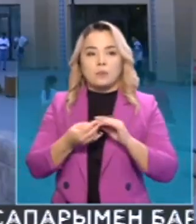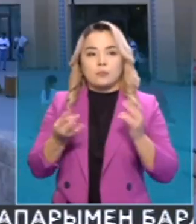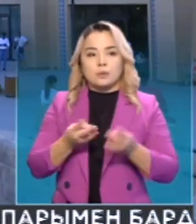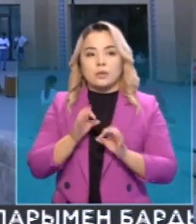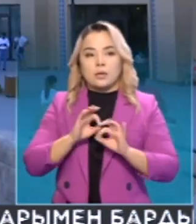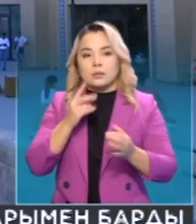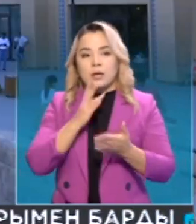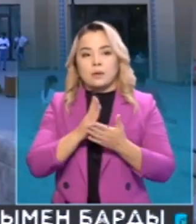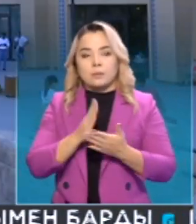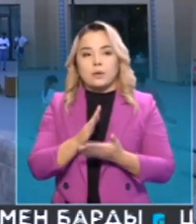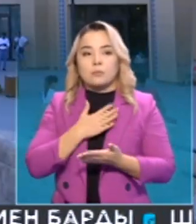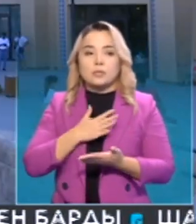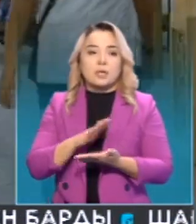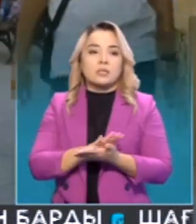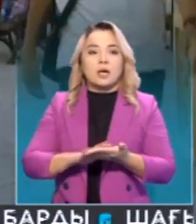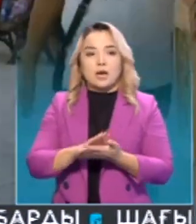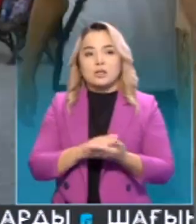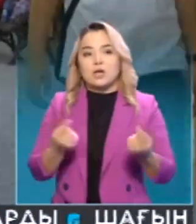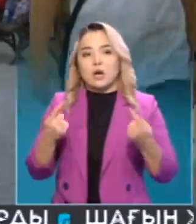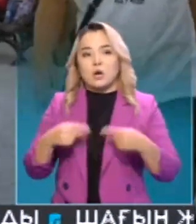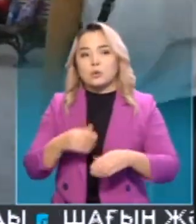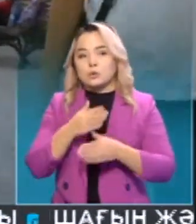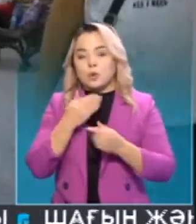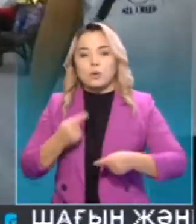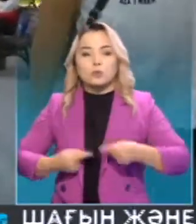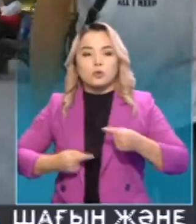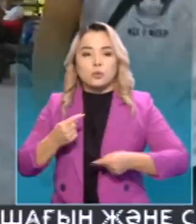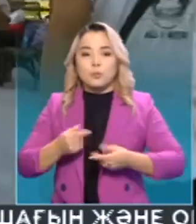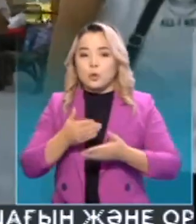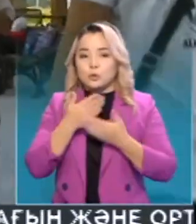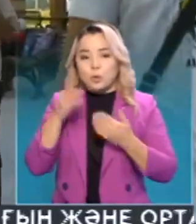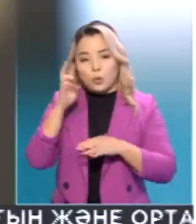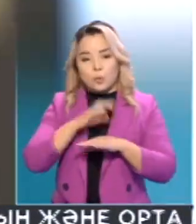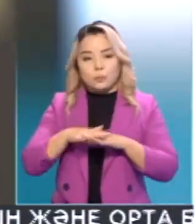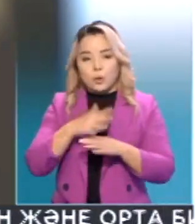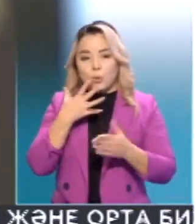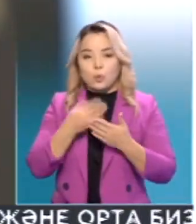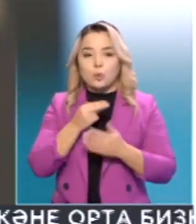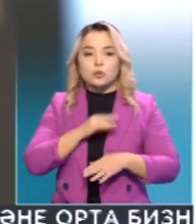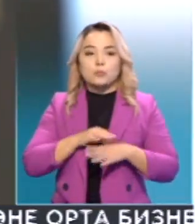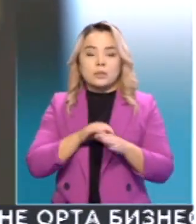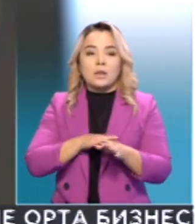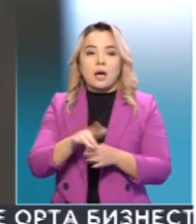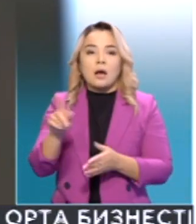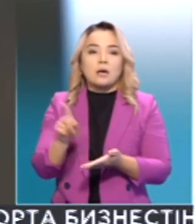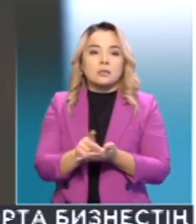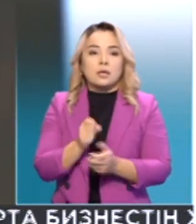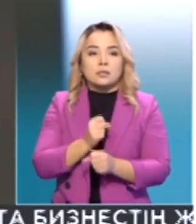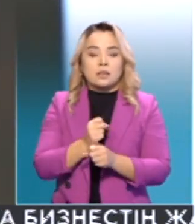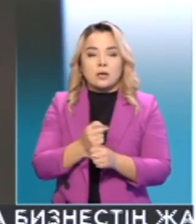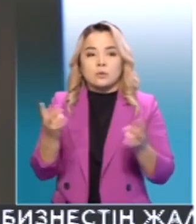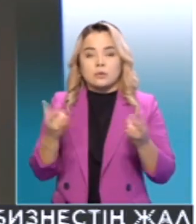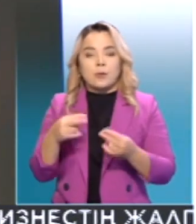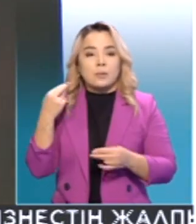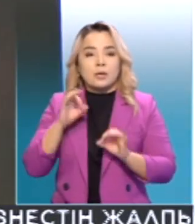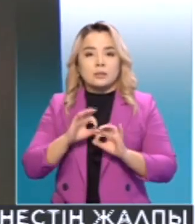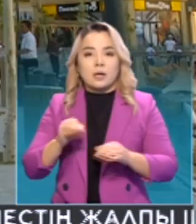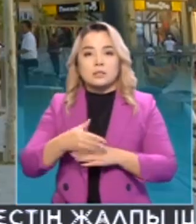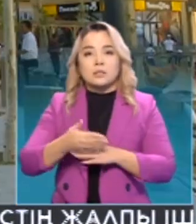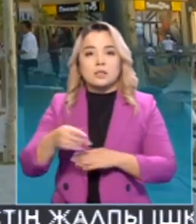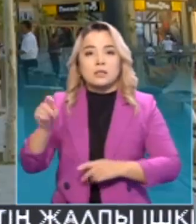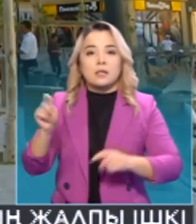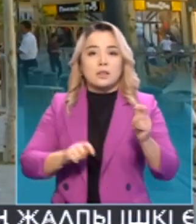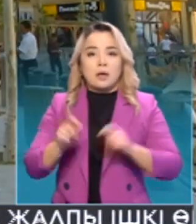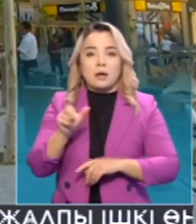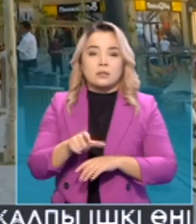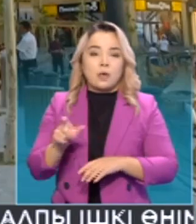айтты. Бізде ешқандай дағдарыс жоқ, дүрбелең де жоқ. Үкімет өз жұмысын атқару керек, деді президент. Сырттан келген адамдарға